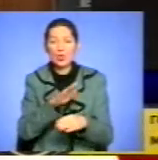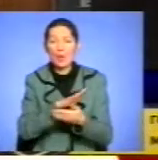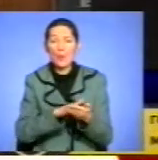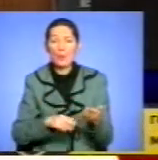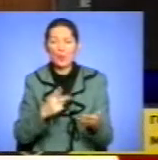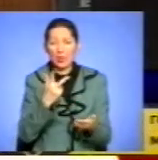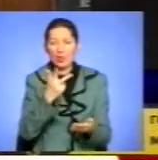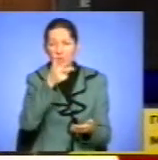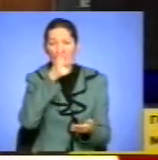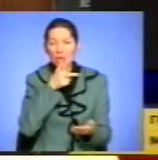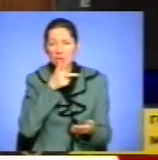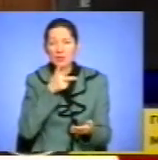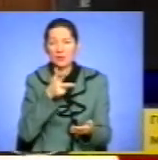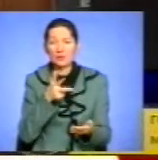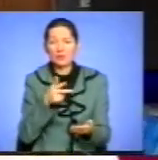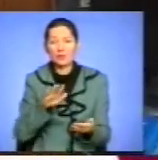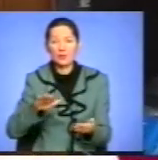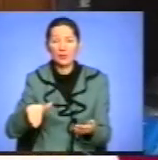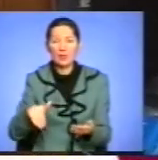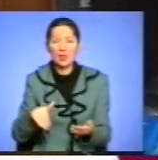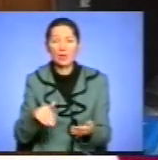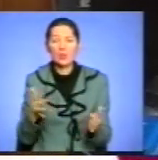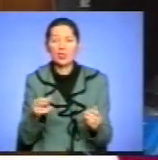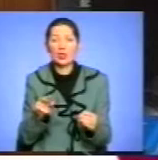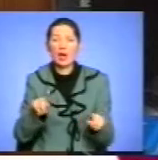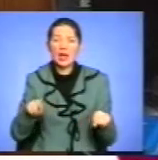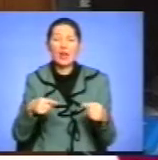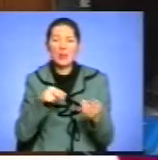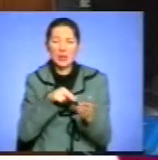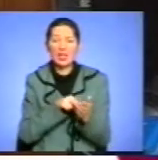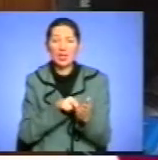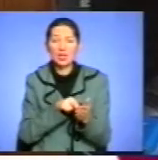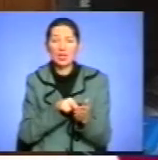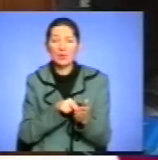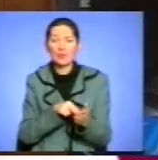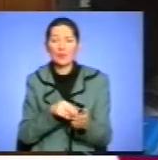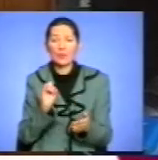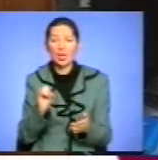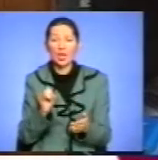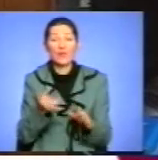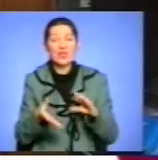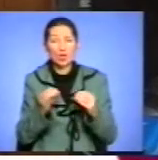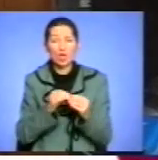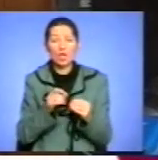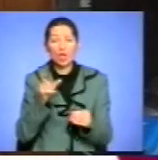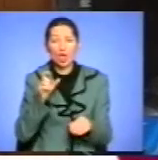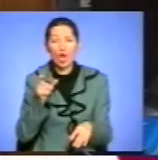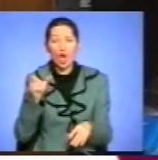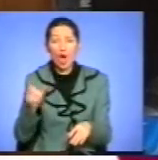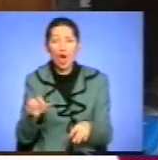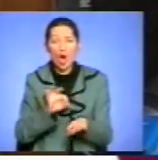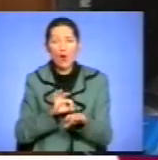2-3 місяців. От. Потім йде ще реабілітація, і в результаті пацієнт